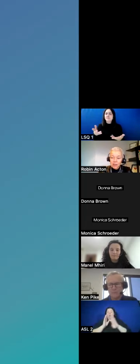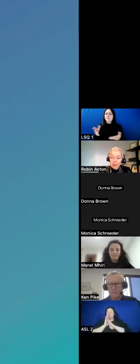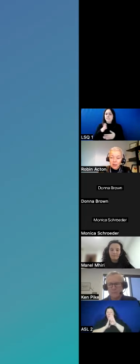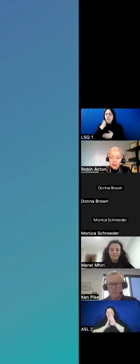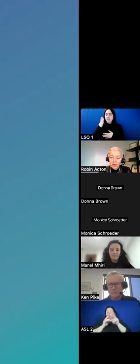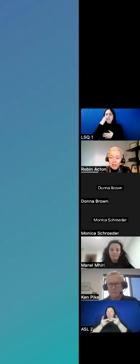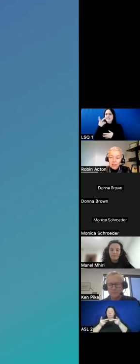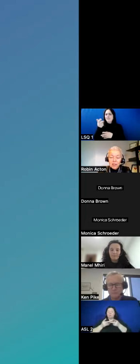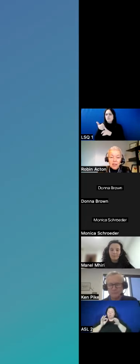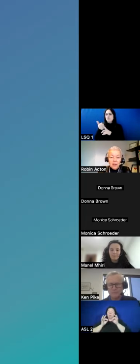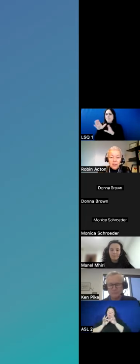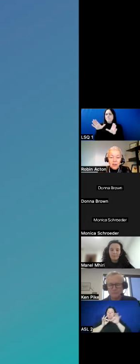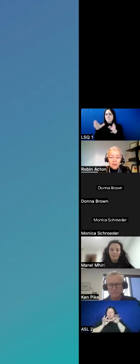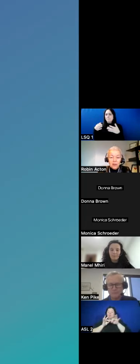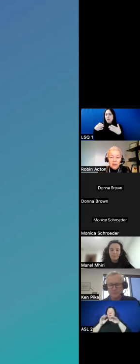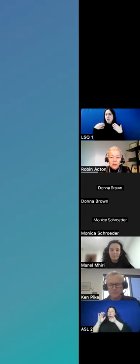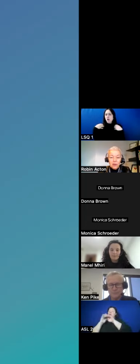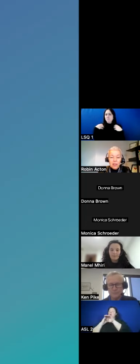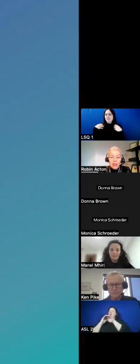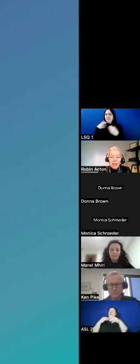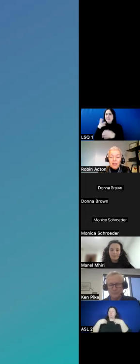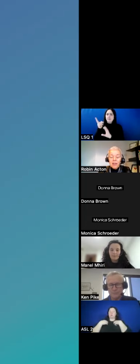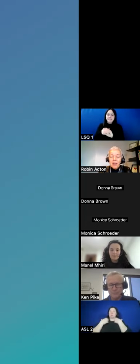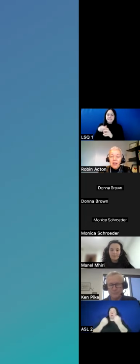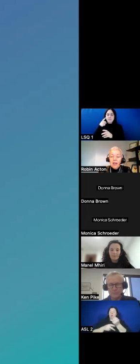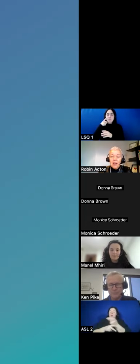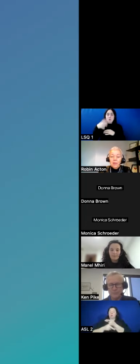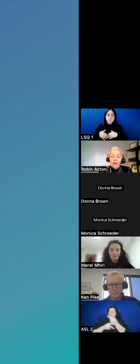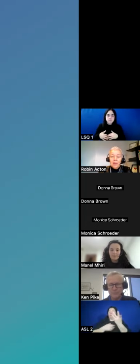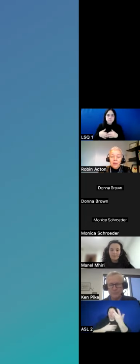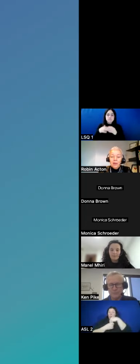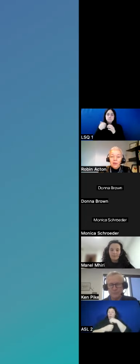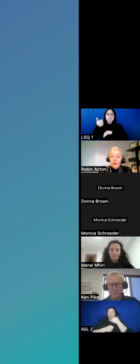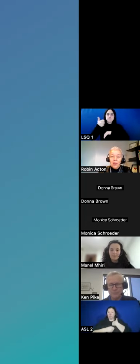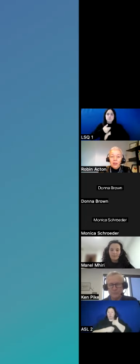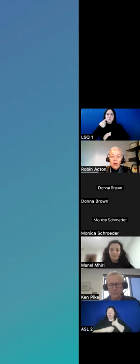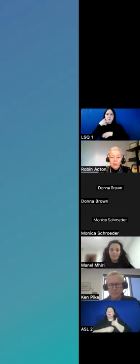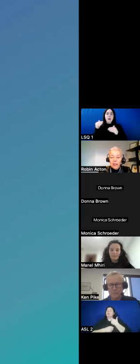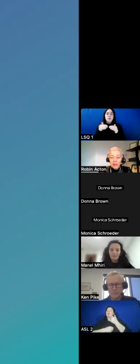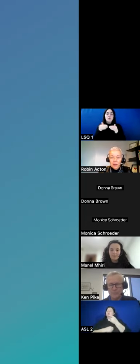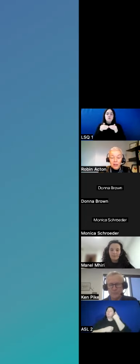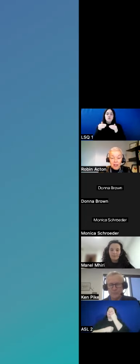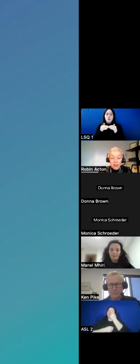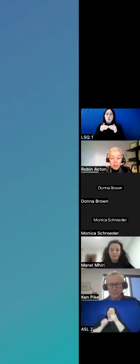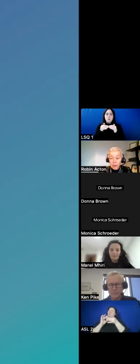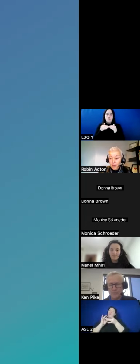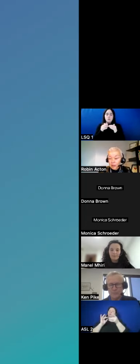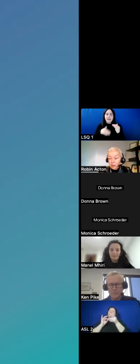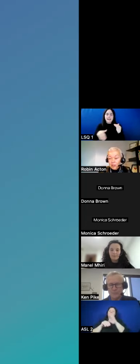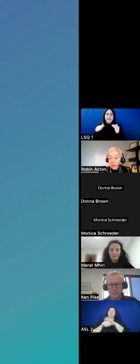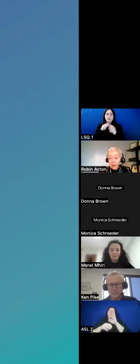a élaboré la déclaration de position pour Inclusion Canada.